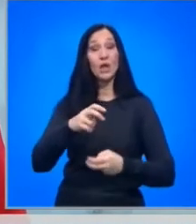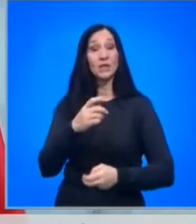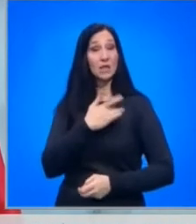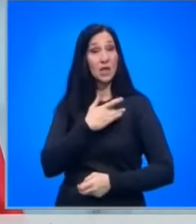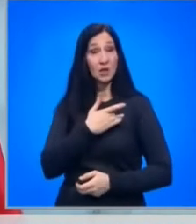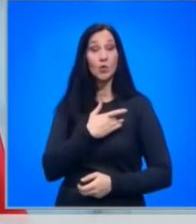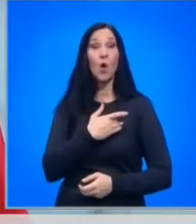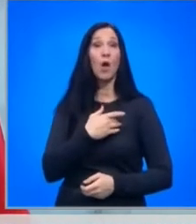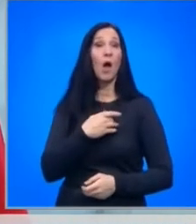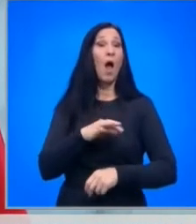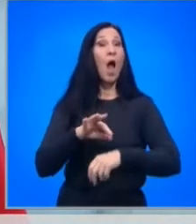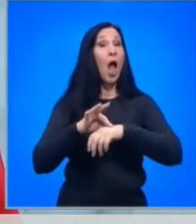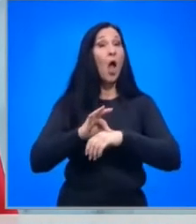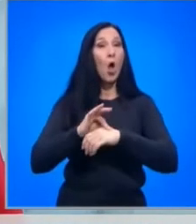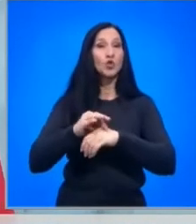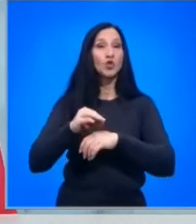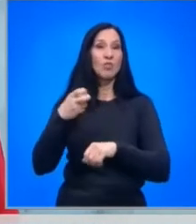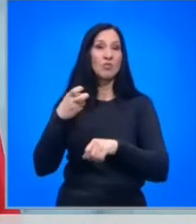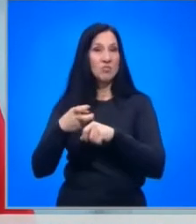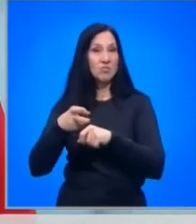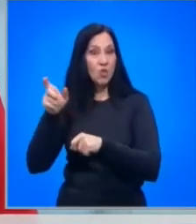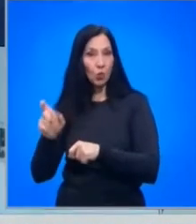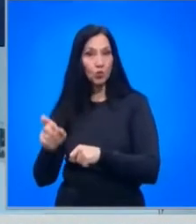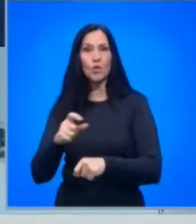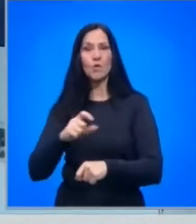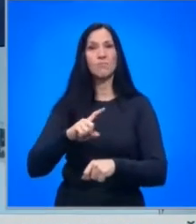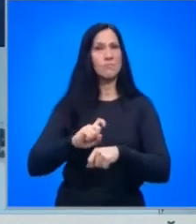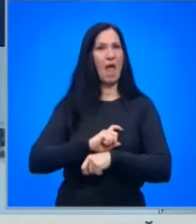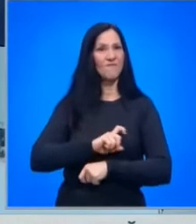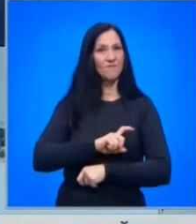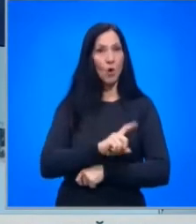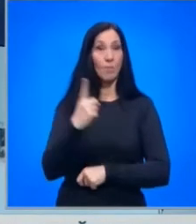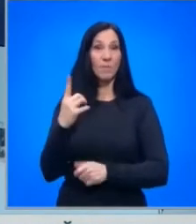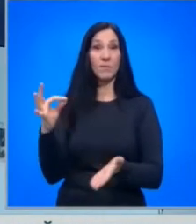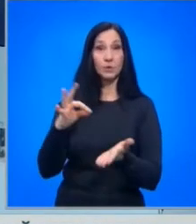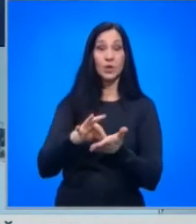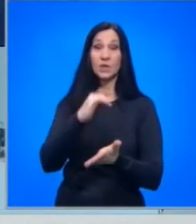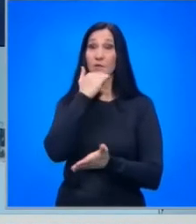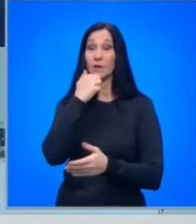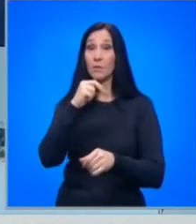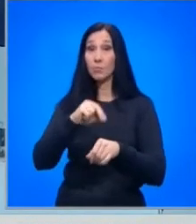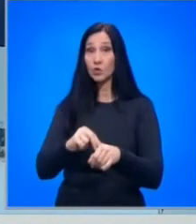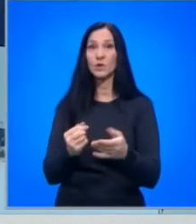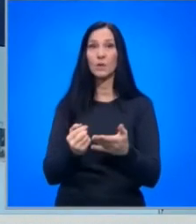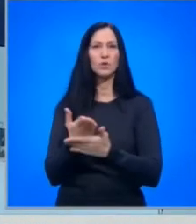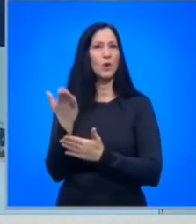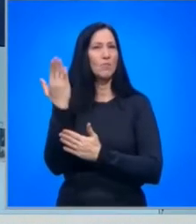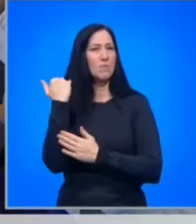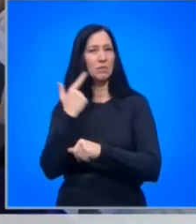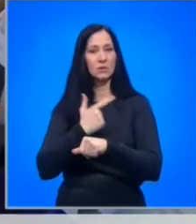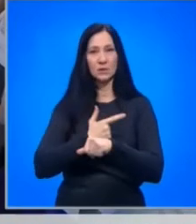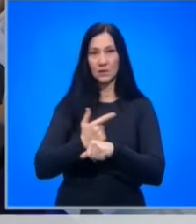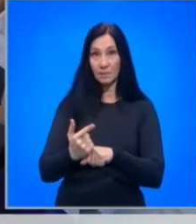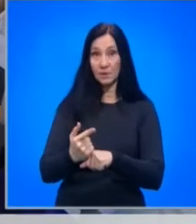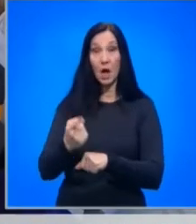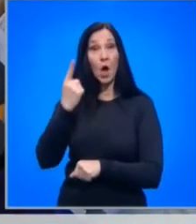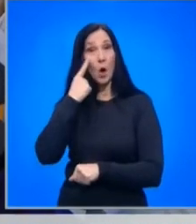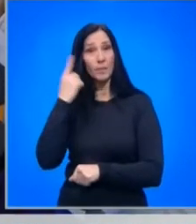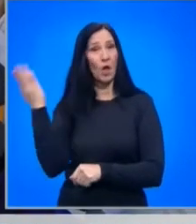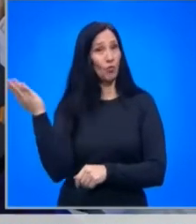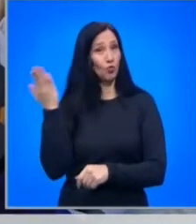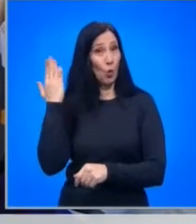с дерматолог, с невролог също. Първите посещения на селата в Пловдивско са започнали миналата седмица. Опитът от